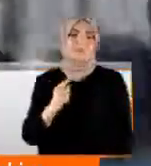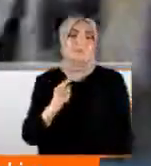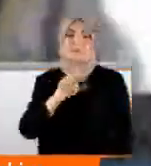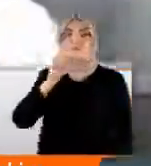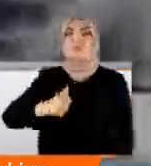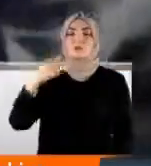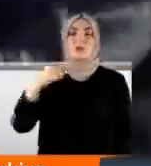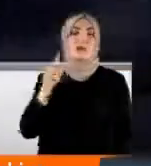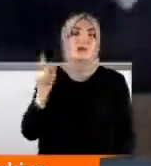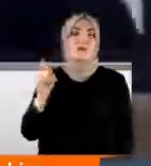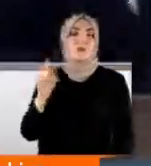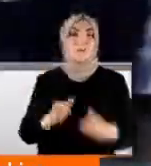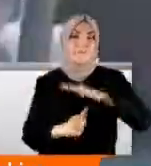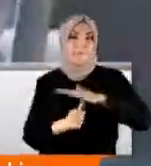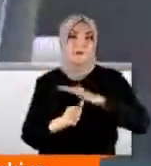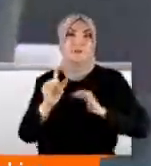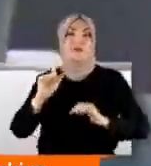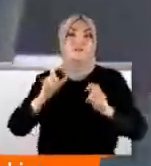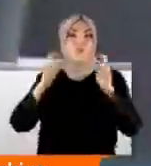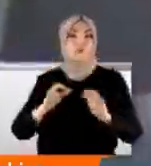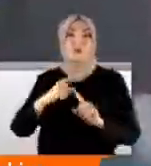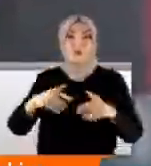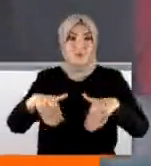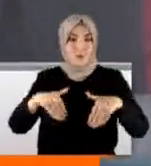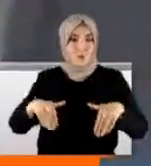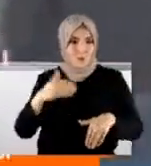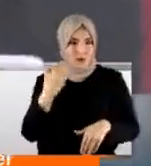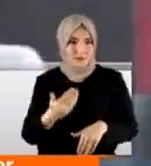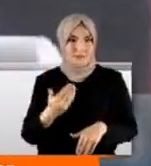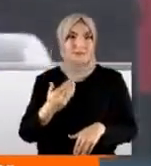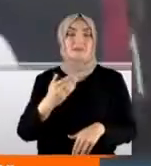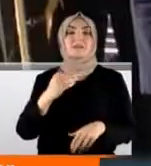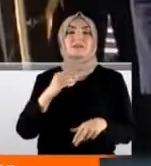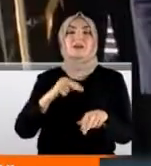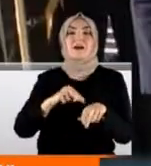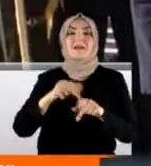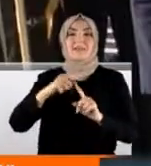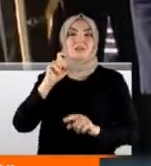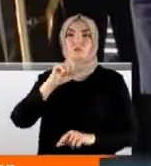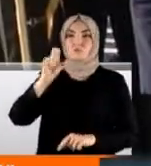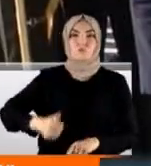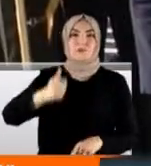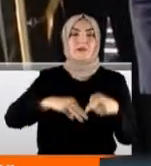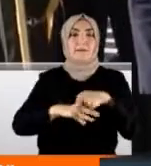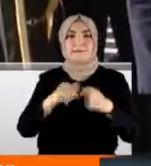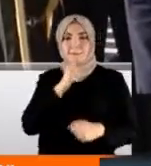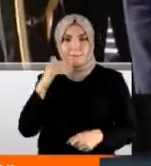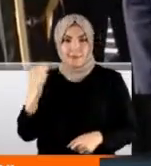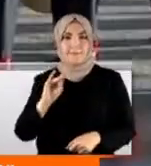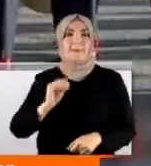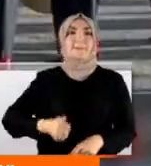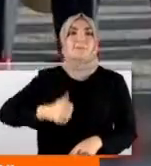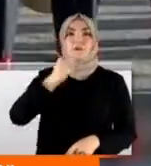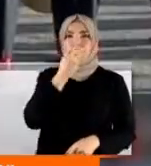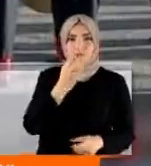başkent Lefkoşa'daki törenleri Kuzey Kıbrıs Türk Cumhuriyeti Cumhurbaşkanı Ersin Tatar ve MHP lideri Devlet Bahçeli ile birlikte takip